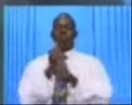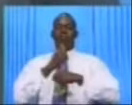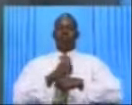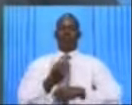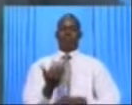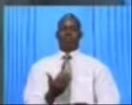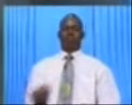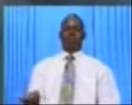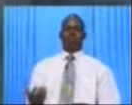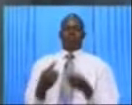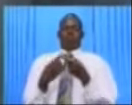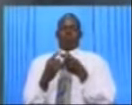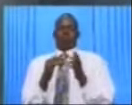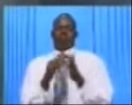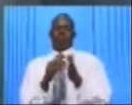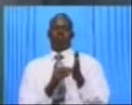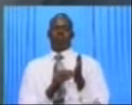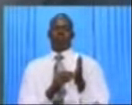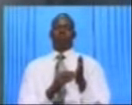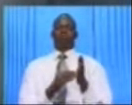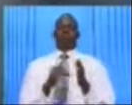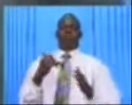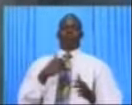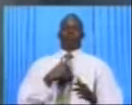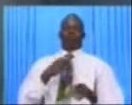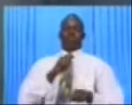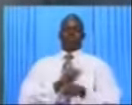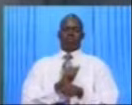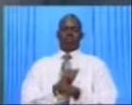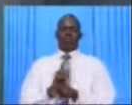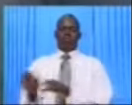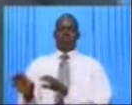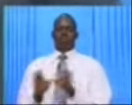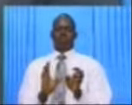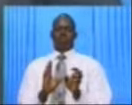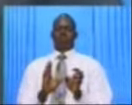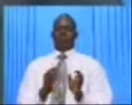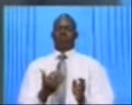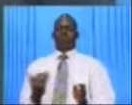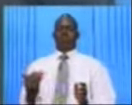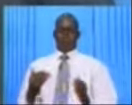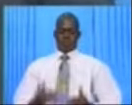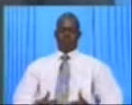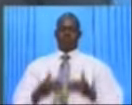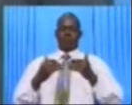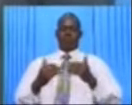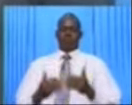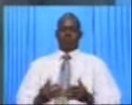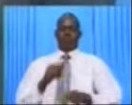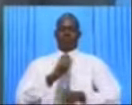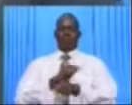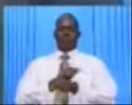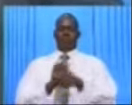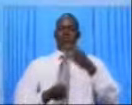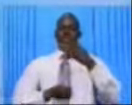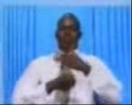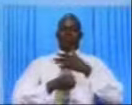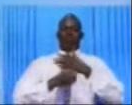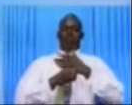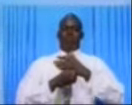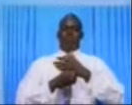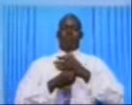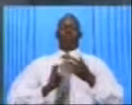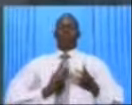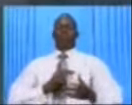derrière, il y a des acteurs qui embrayent et qui font en sorte que ces choses se fassent. C'est des acteurs économiques, dont nous faisons